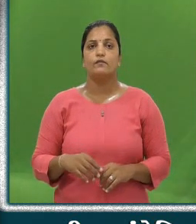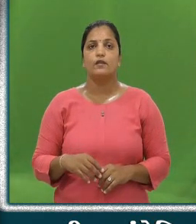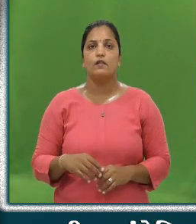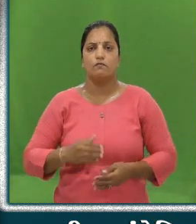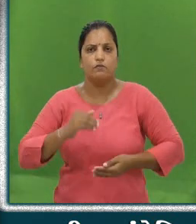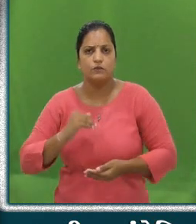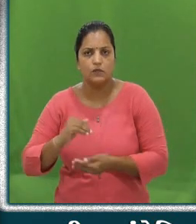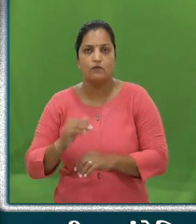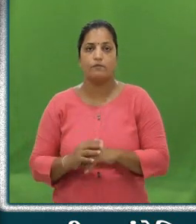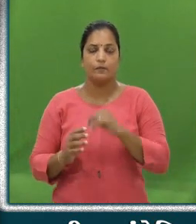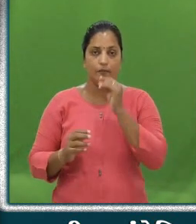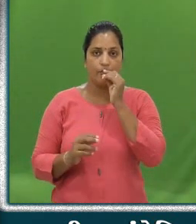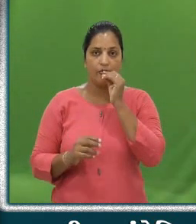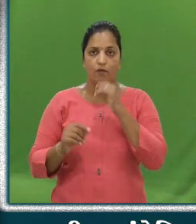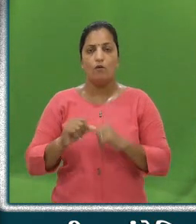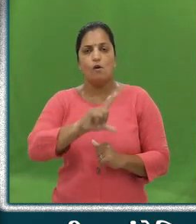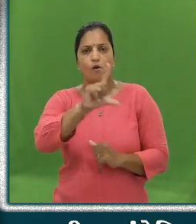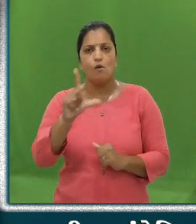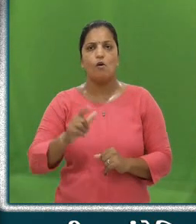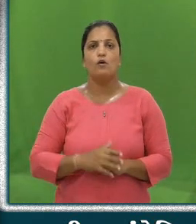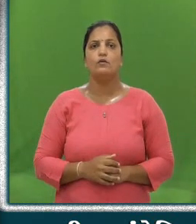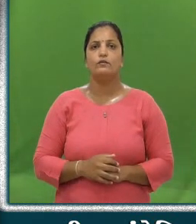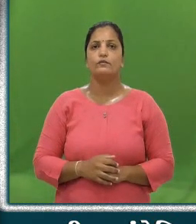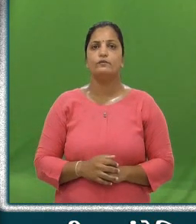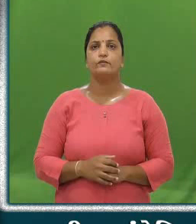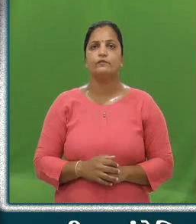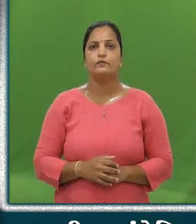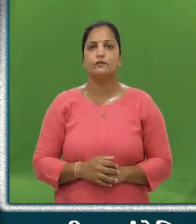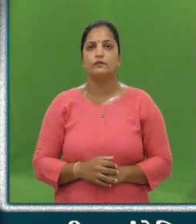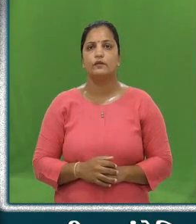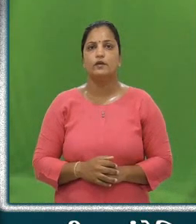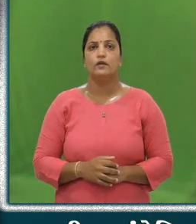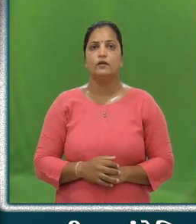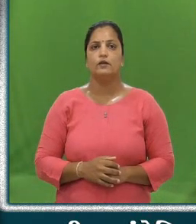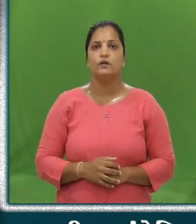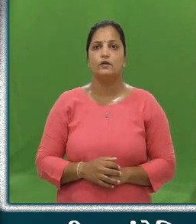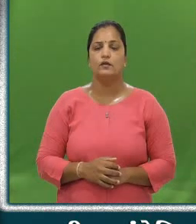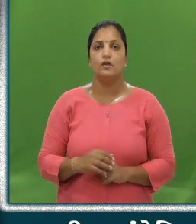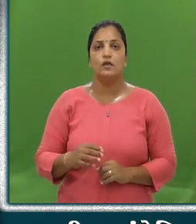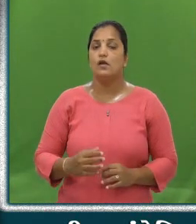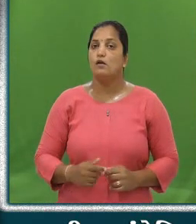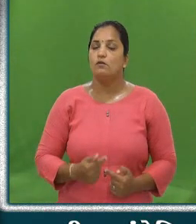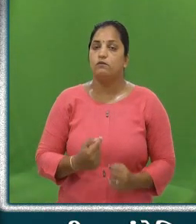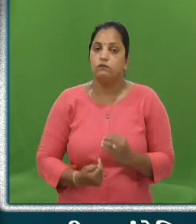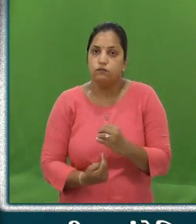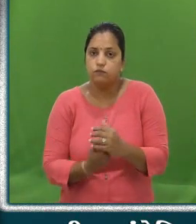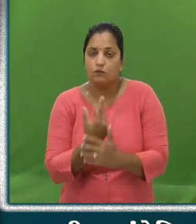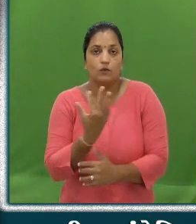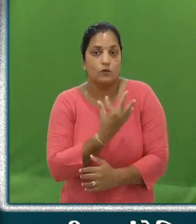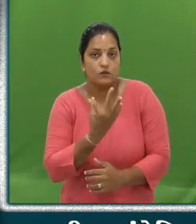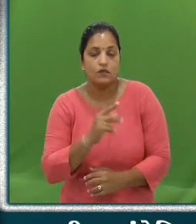છે સંતતિ જે હોય બરોબર દરેકની અંદર શું થાય છે કે તેઓનું પ્રમાણ જળવાશે તો તેઓની વૃદ્ધિ સારી રીતે થશે પણ